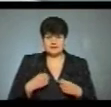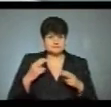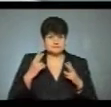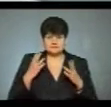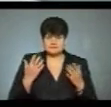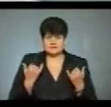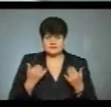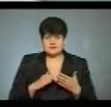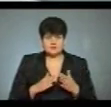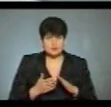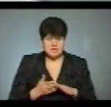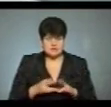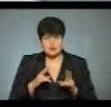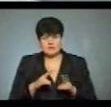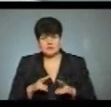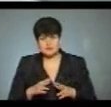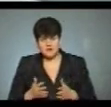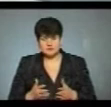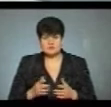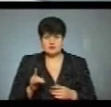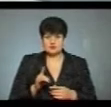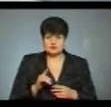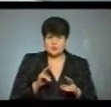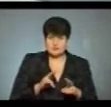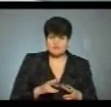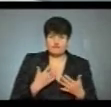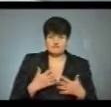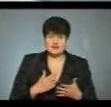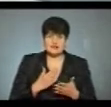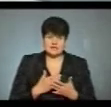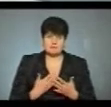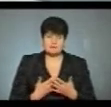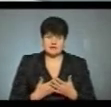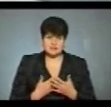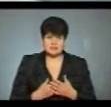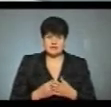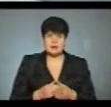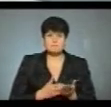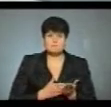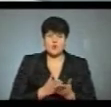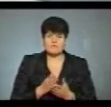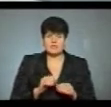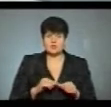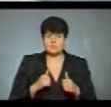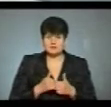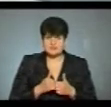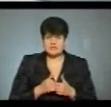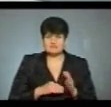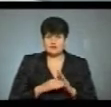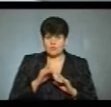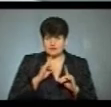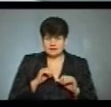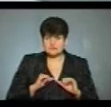зараз ситуацією, чи розглядалося. Тим паче, що вже є приклади, коли профільний комітет Верховної Ради намагається